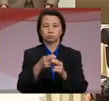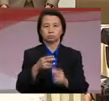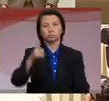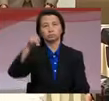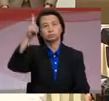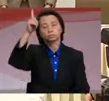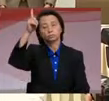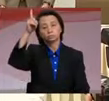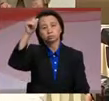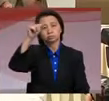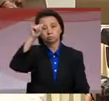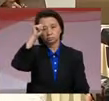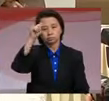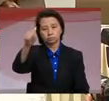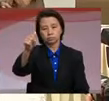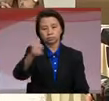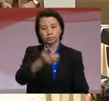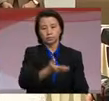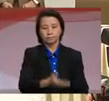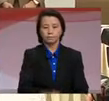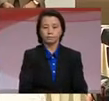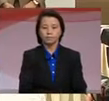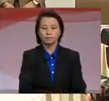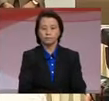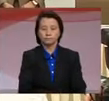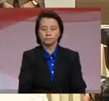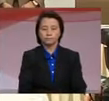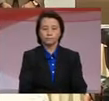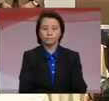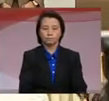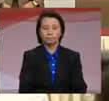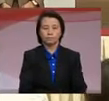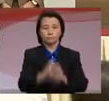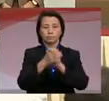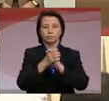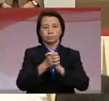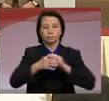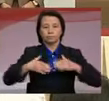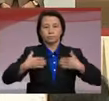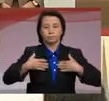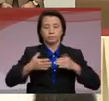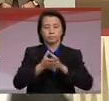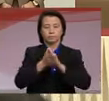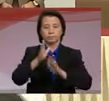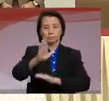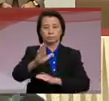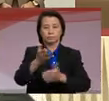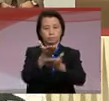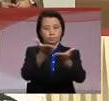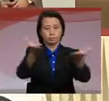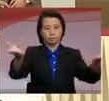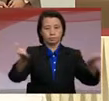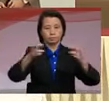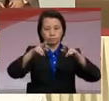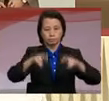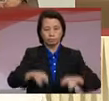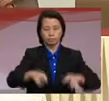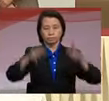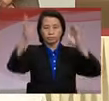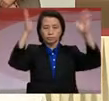Bismillahirrahmanirrahim. Assalamualaikum warahmatullahi taala wabarakatuh. Salam sejahtera dan selamat petang kepada seluruh rakyat